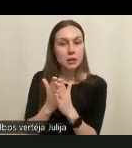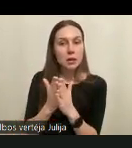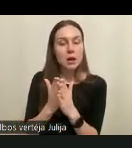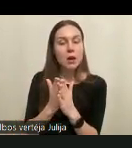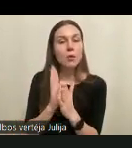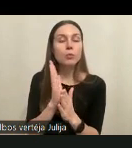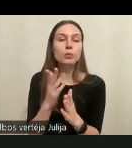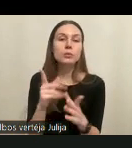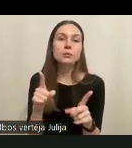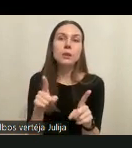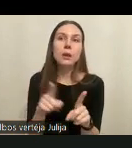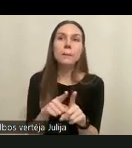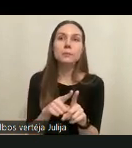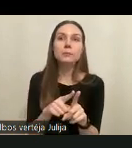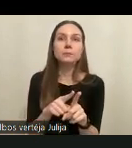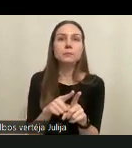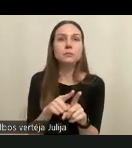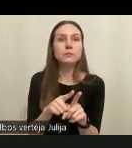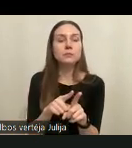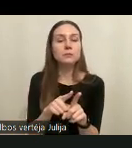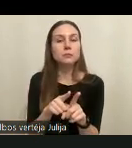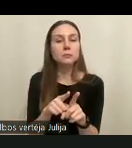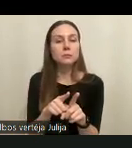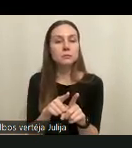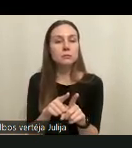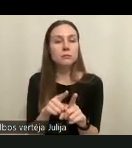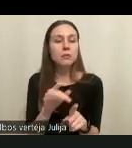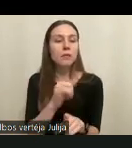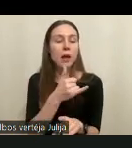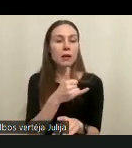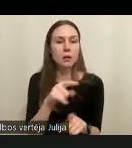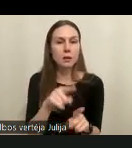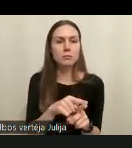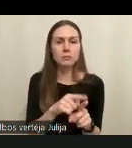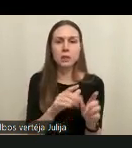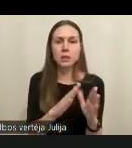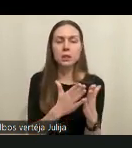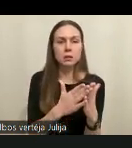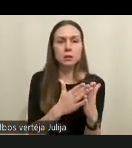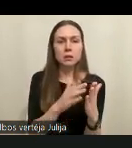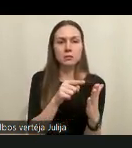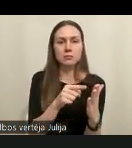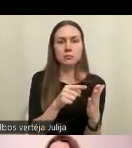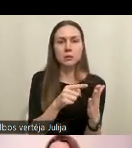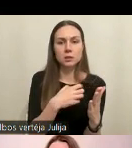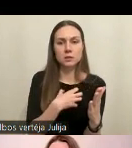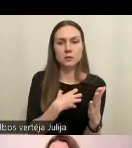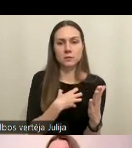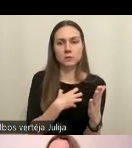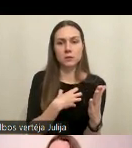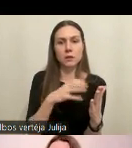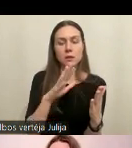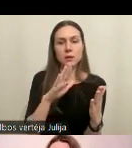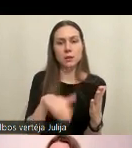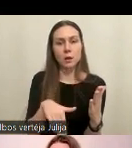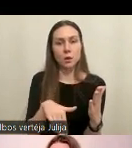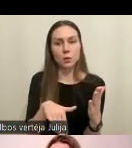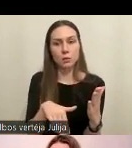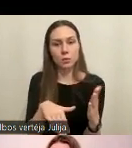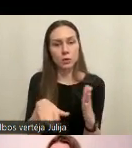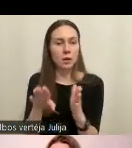vaikų. Jos bus iškeltos į aukštesnį lygį, kažką daugiau, negu kad jos